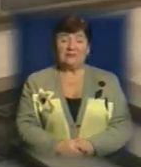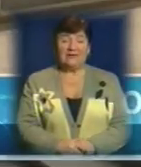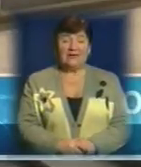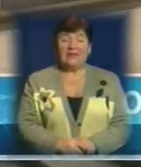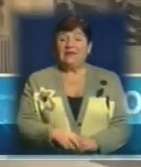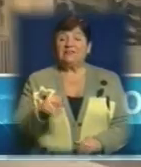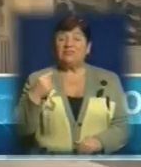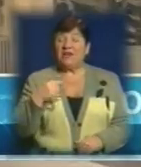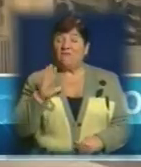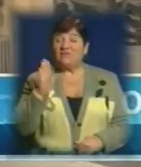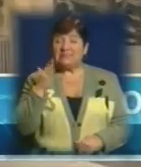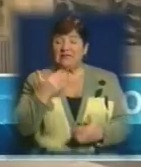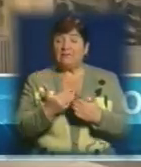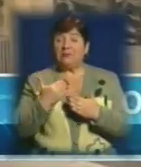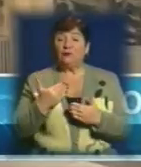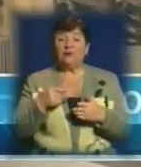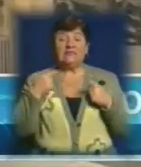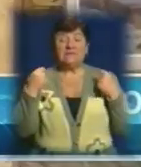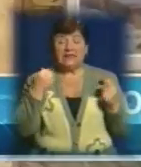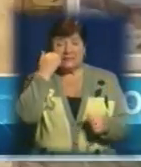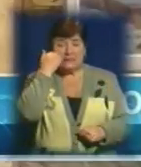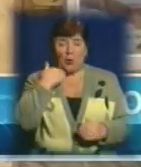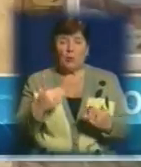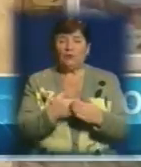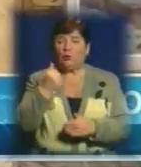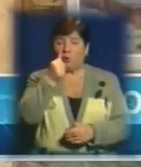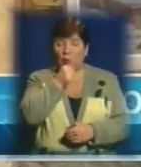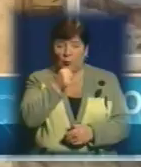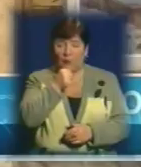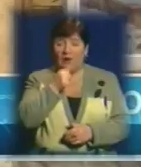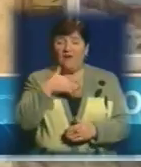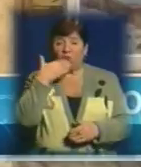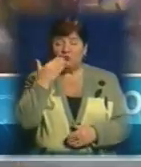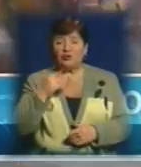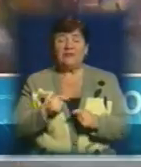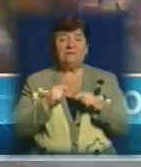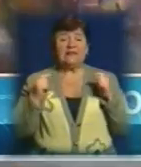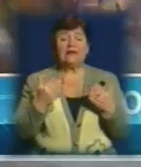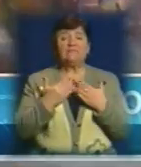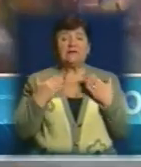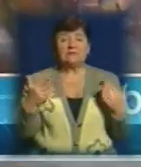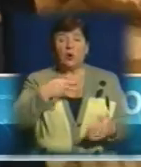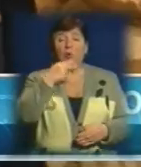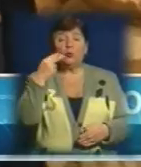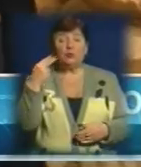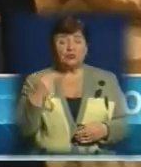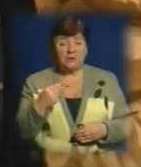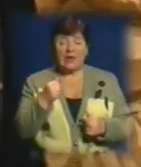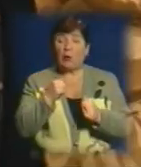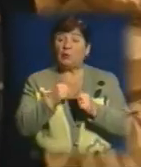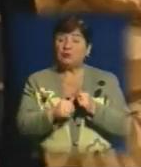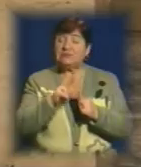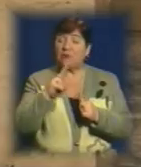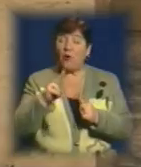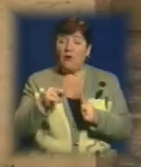Щедрі люди веселі. Напередодні свята Старого Нового року в Атріумі ОТА в Ужгороді відкрилася виставка художників та скульпторів, кожного з яких